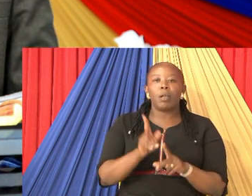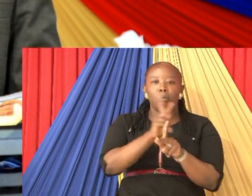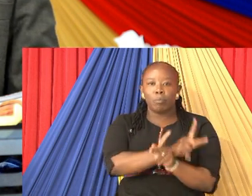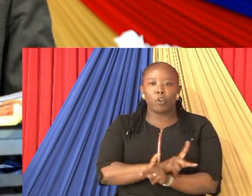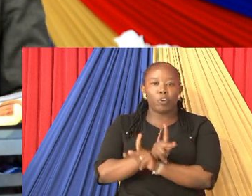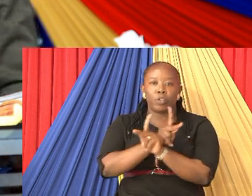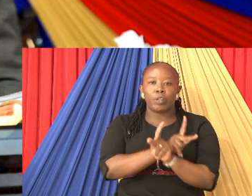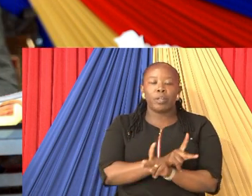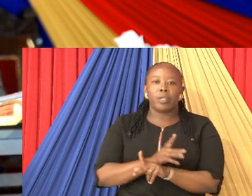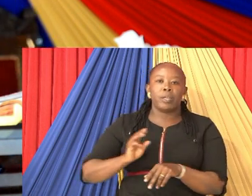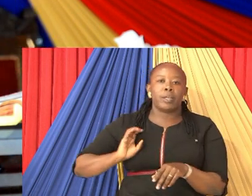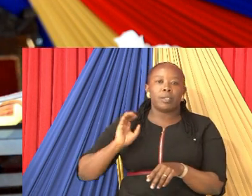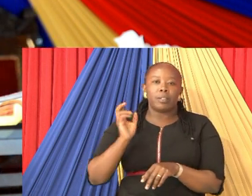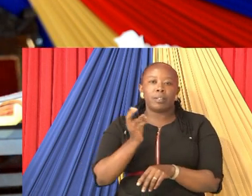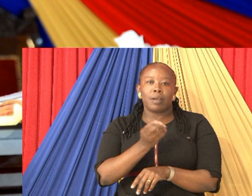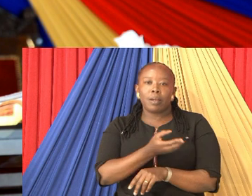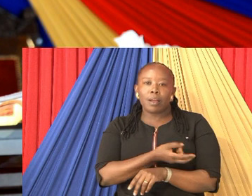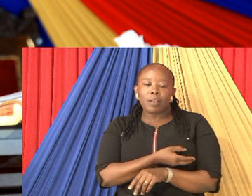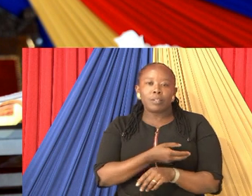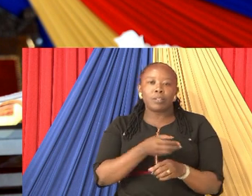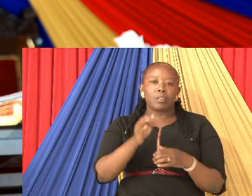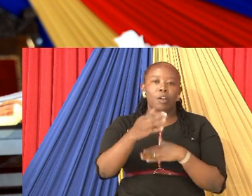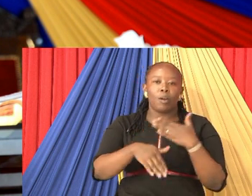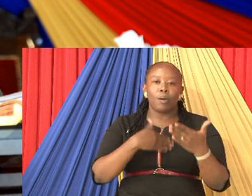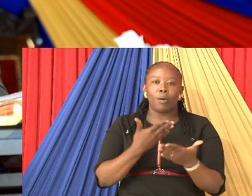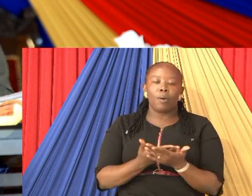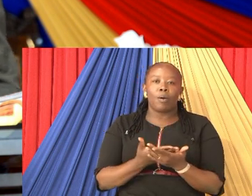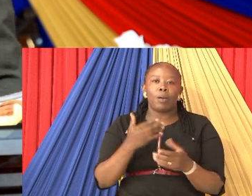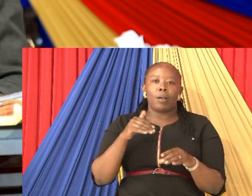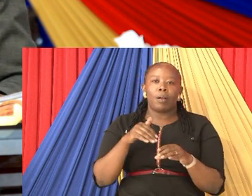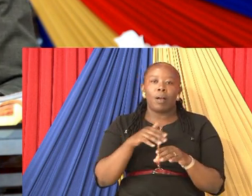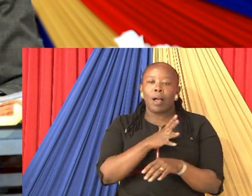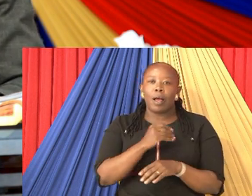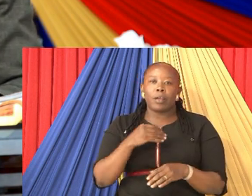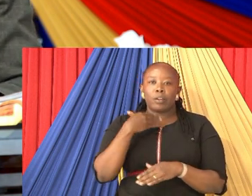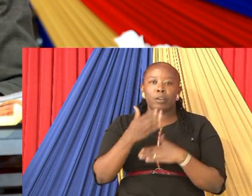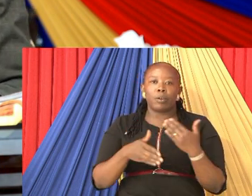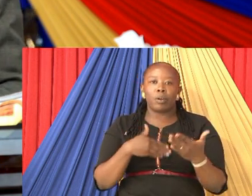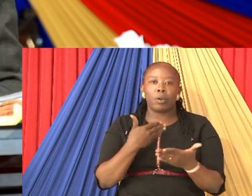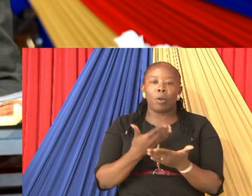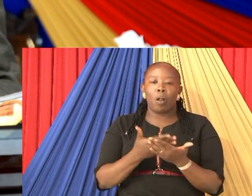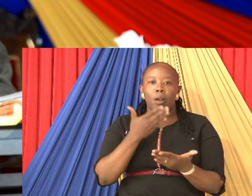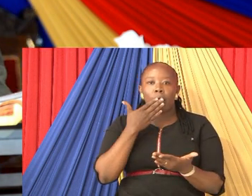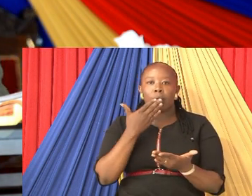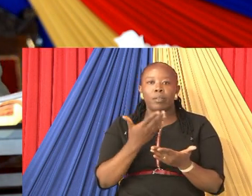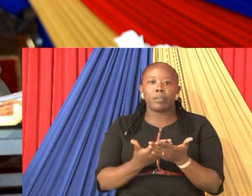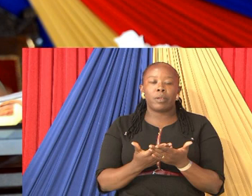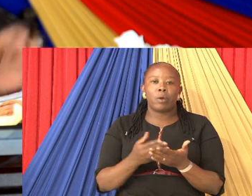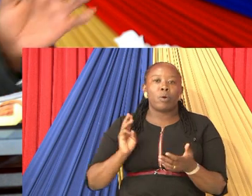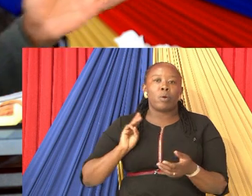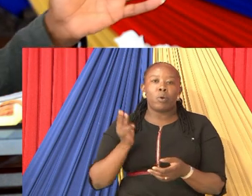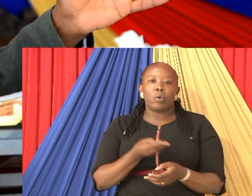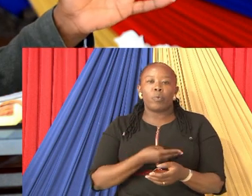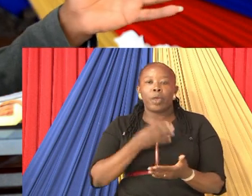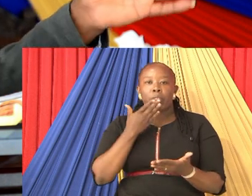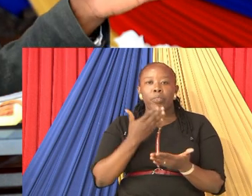ukawafariji, ukawapa sababu ya kukushukuru na kuona uso wako na nguvu zako na uwepo wako. We want